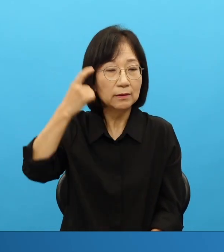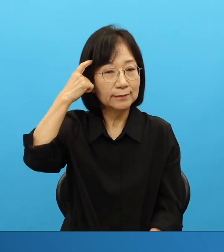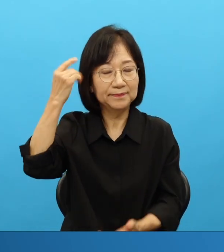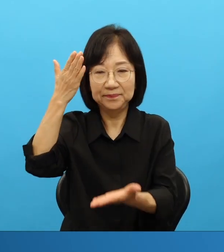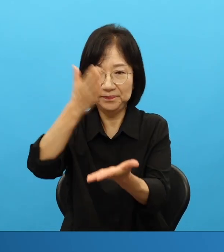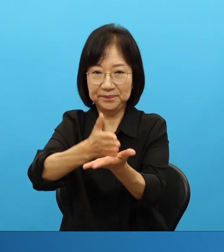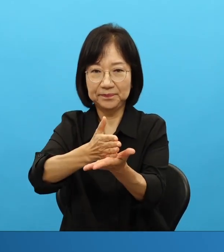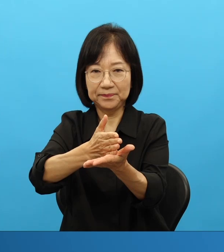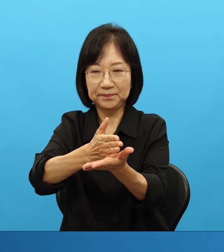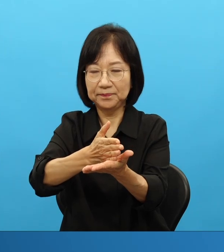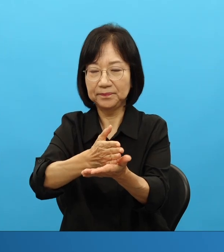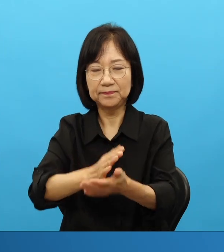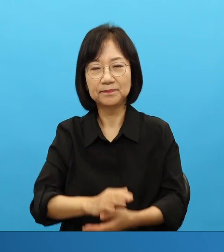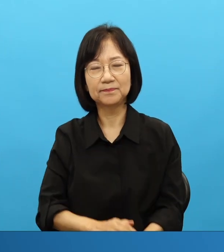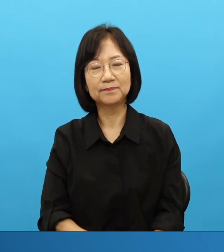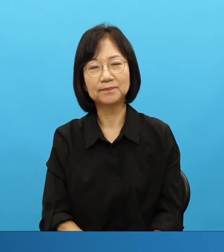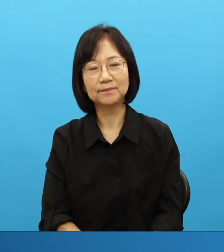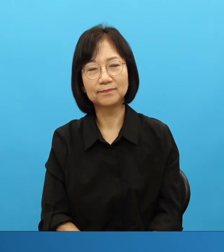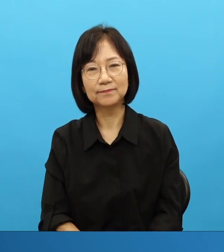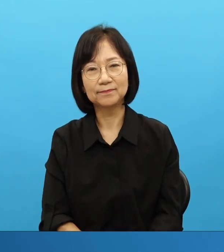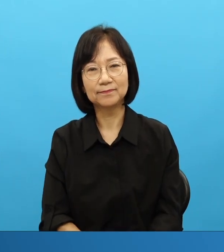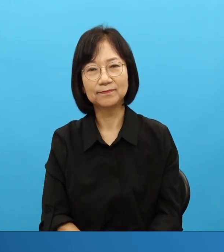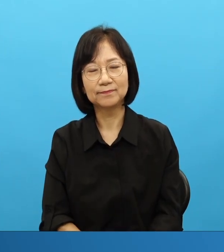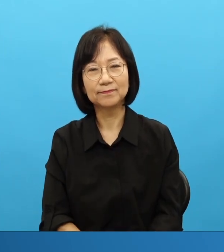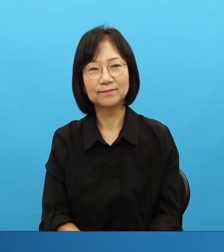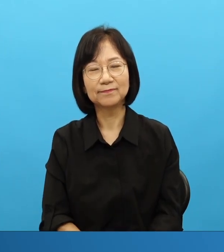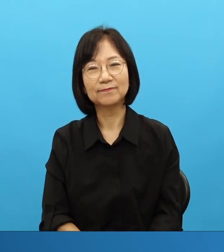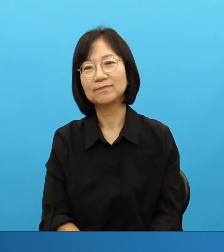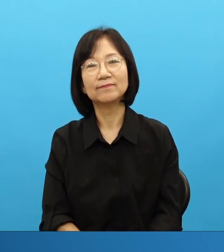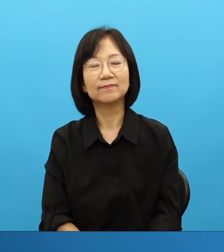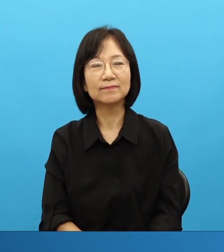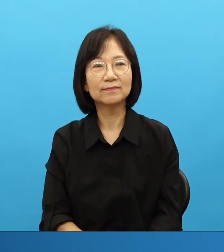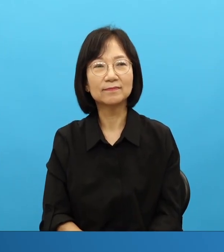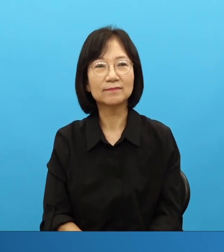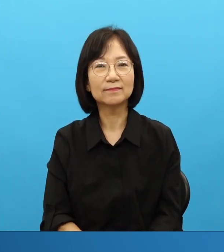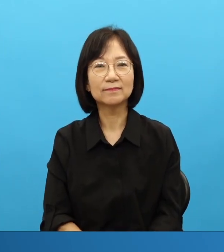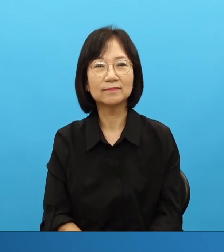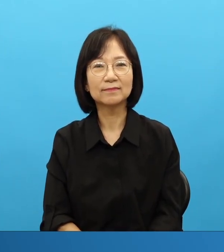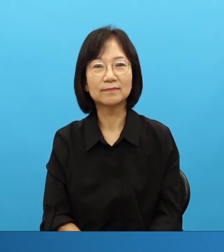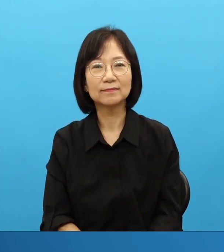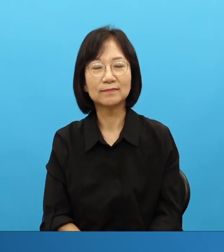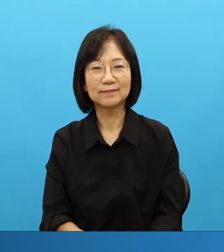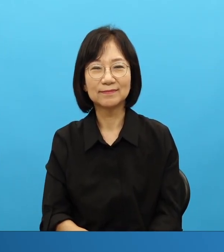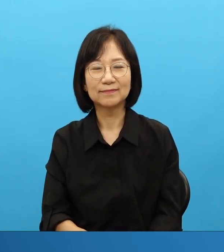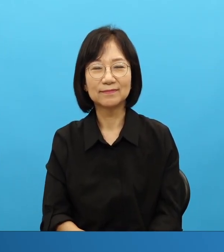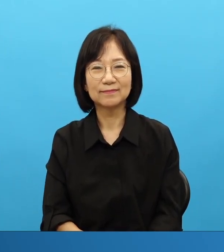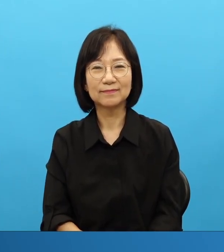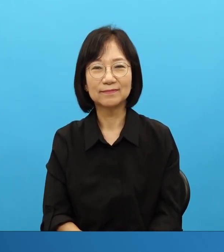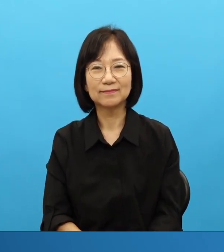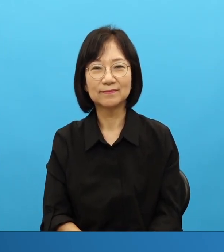the case. 저는 학생 때 늘 이야기 안 했습니까?